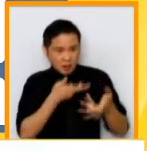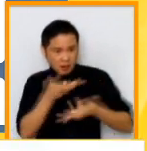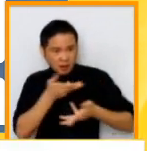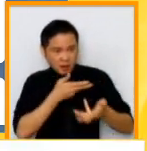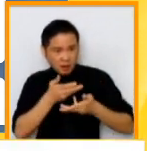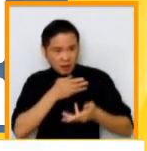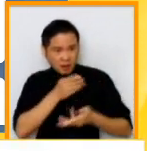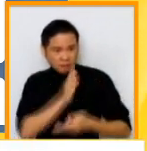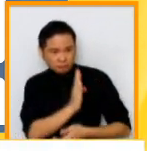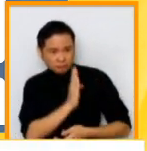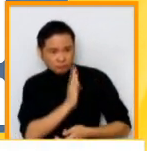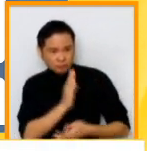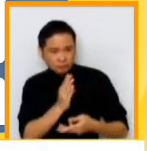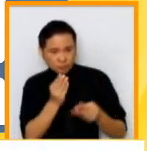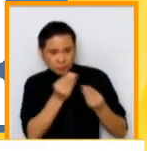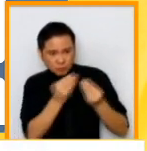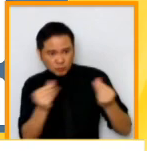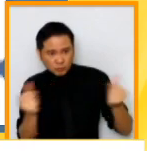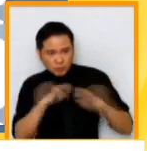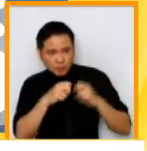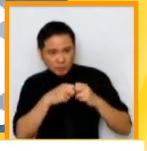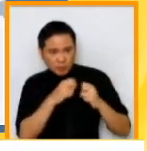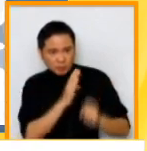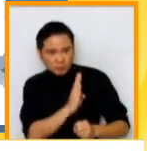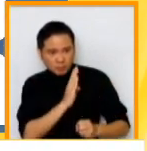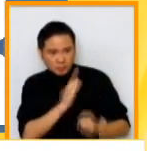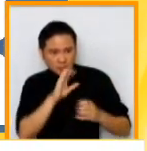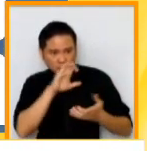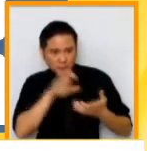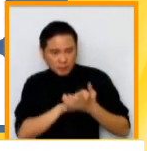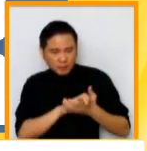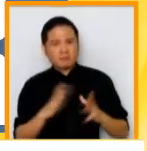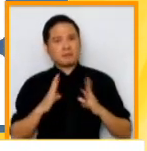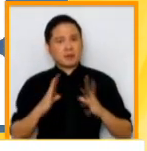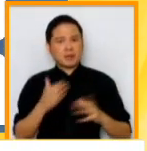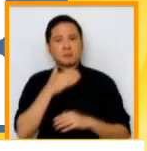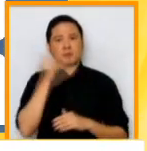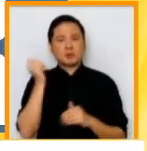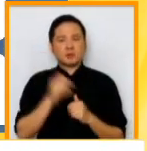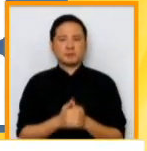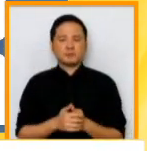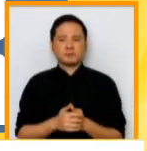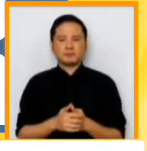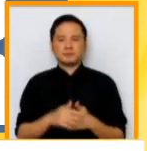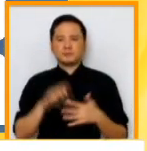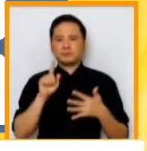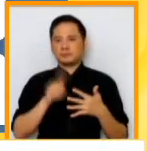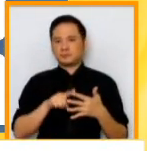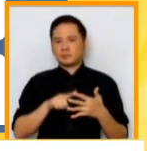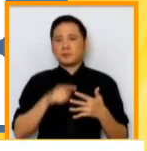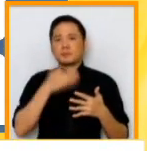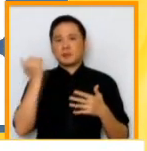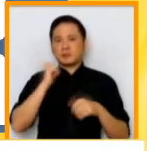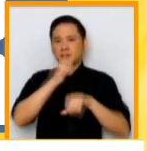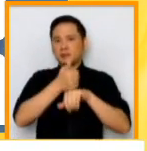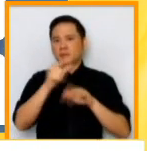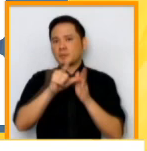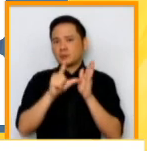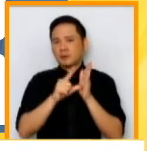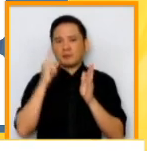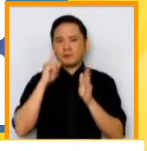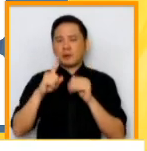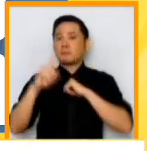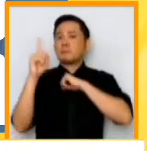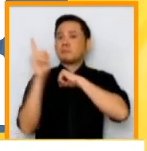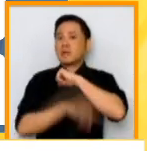problema ng mag-asawa. Para man kay Tintin Pineda, mas mabuti raw kung gumawa na lang ng batas na magpaparusa rin sa mga